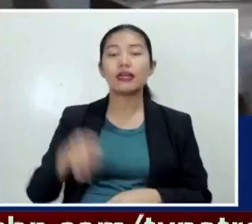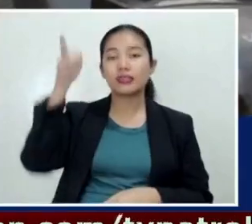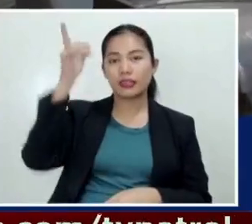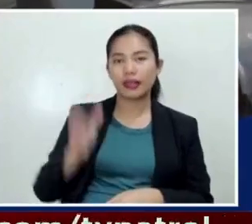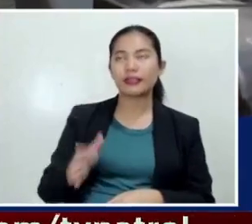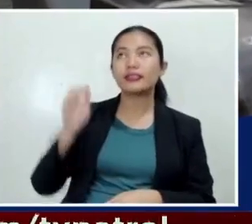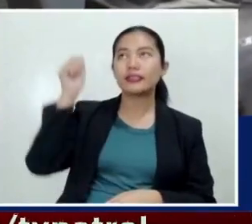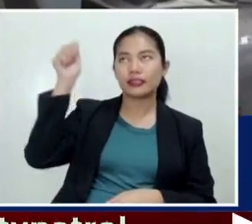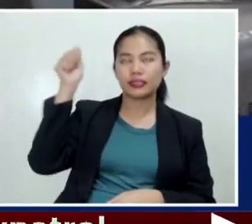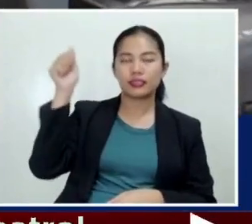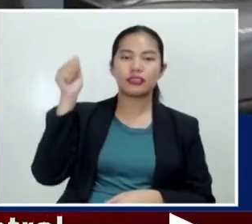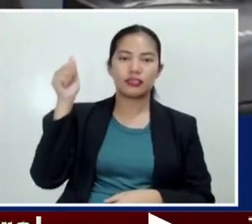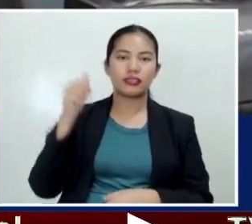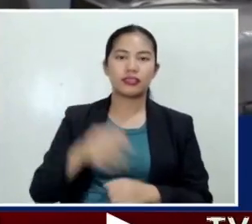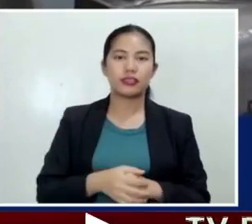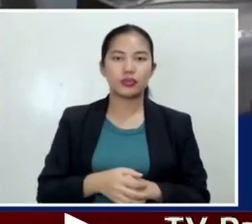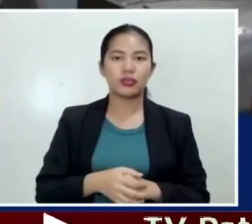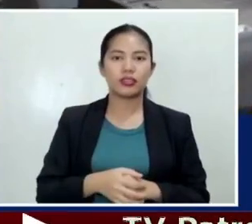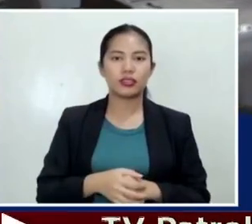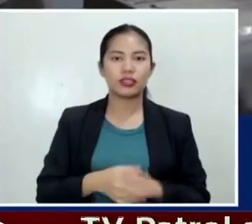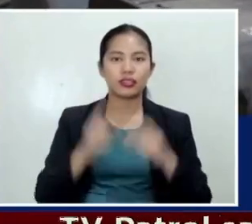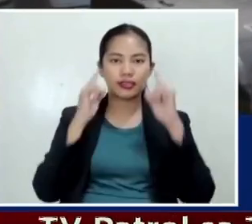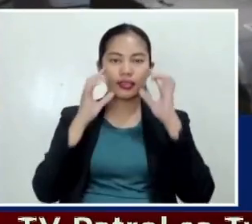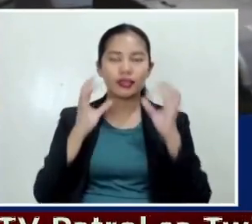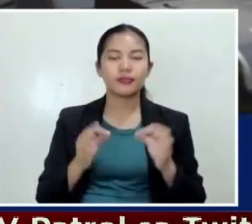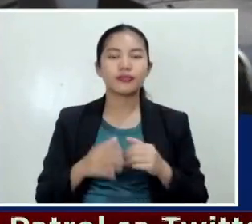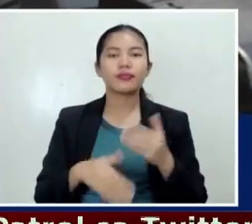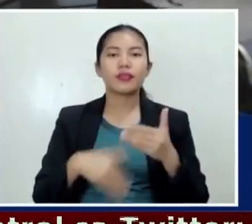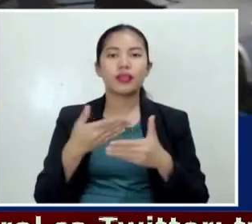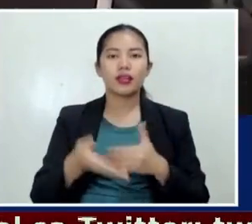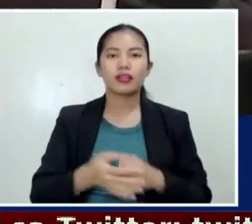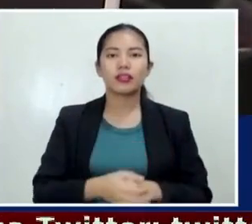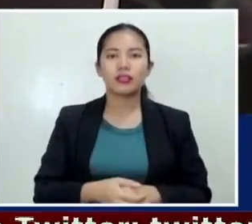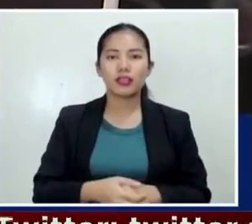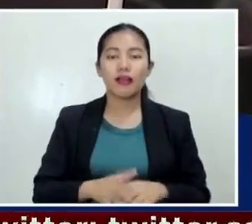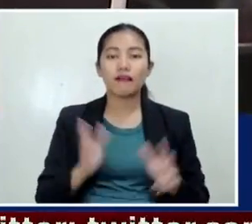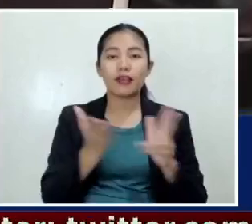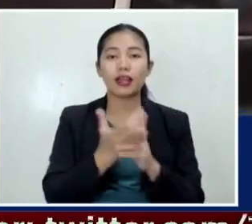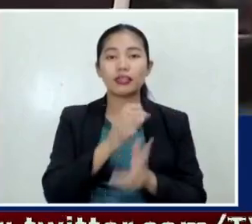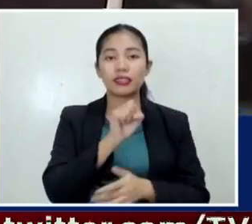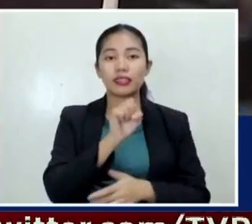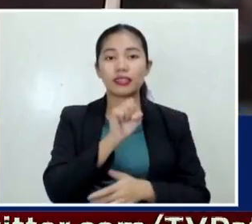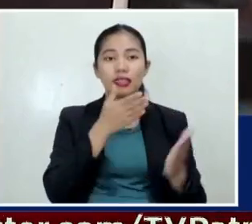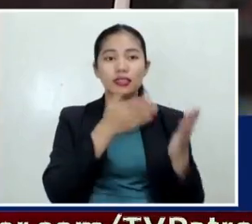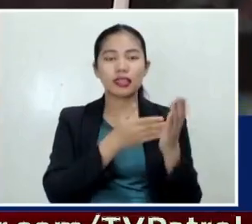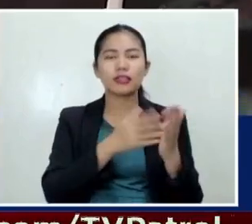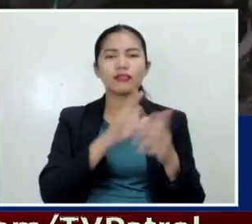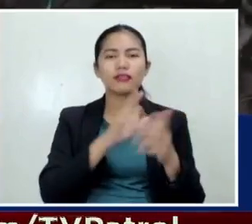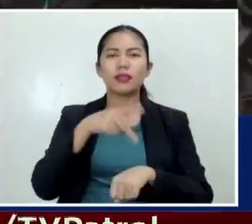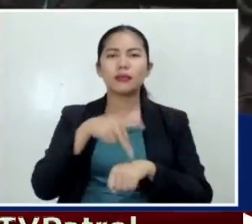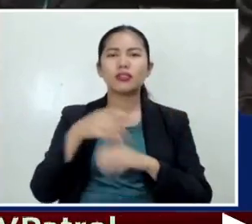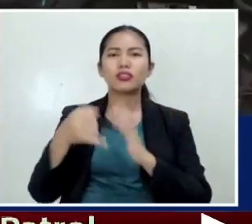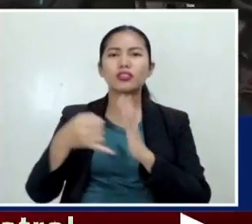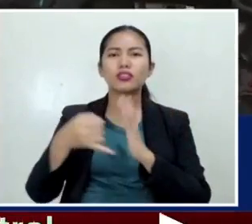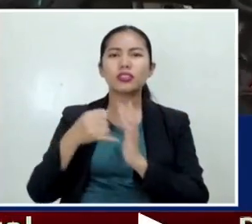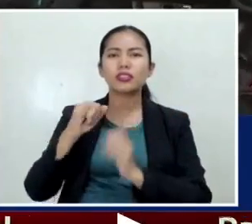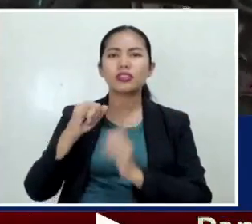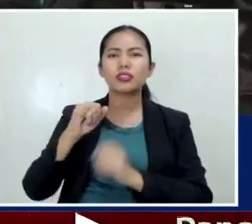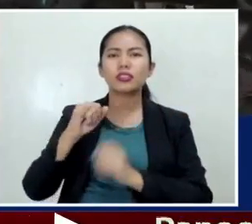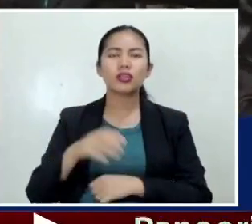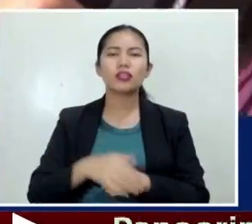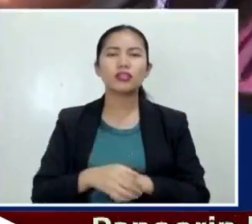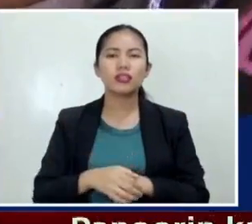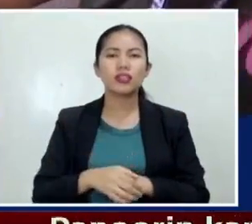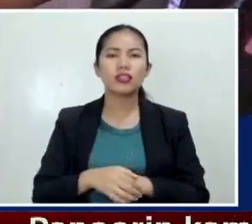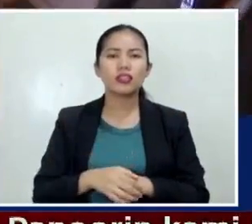pagkatapos. Sa pagsasampa ng mga kaso ng kanyang kampo laban sa Philippine Journalists Incorporated, inihalimbawa ng